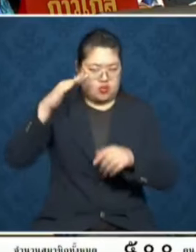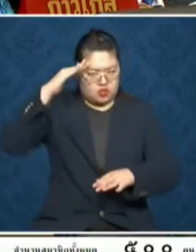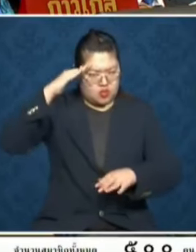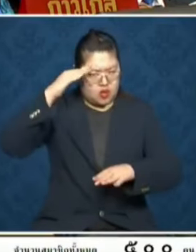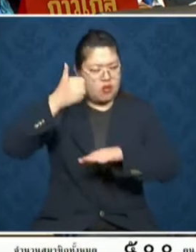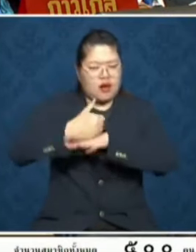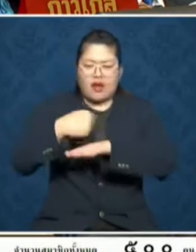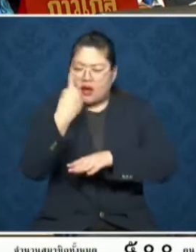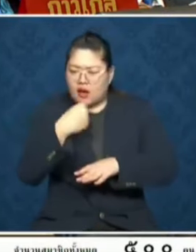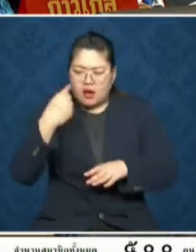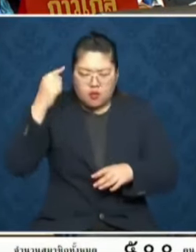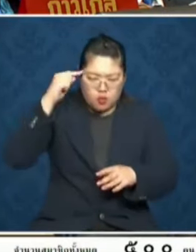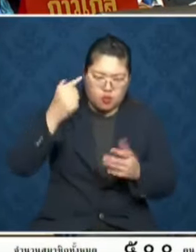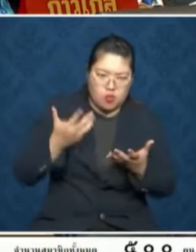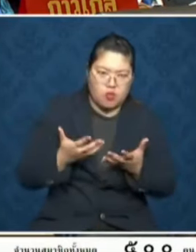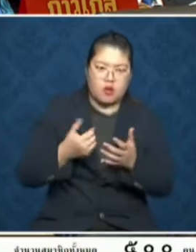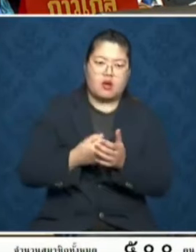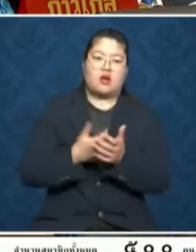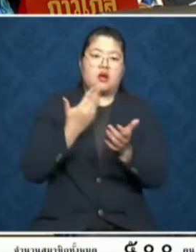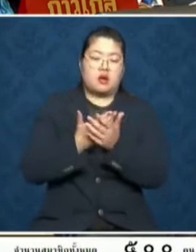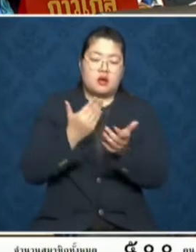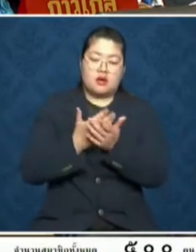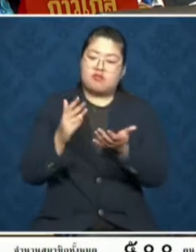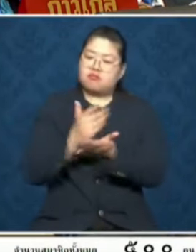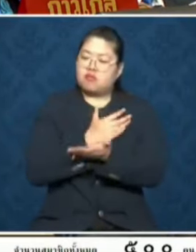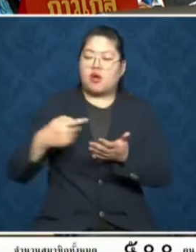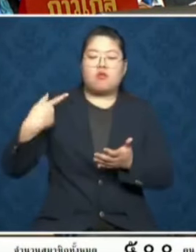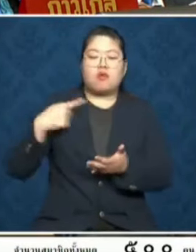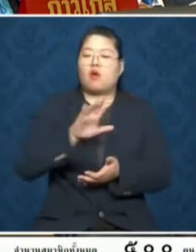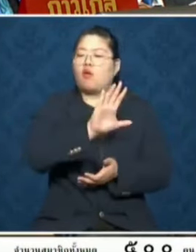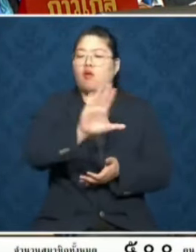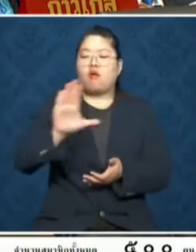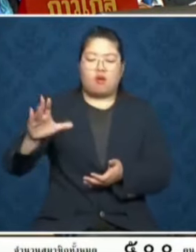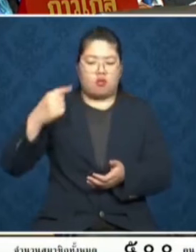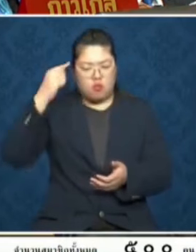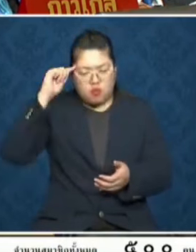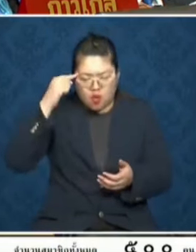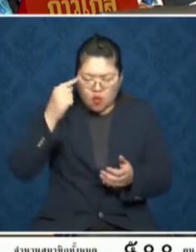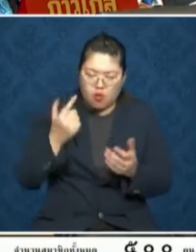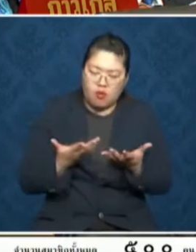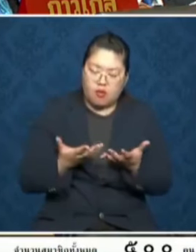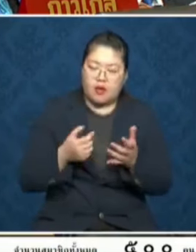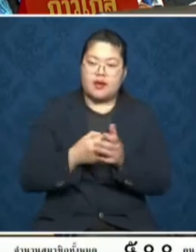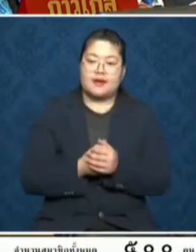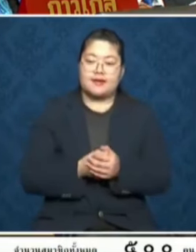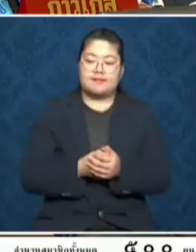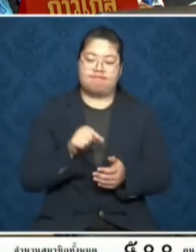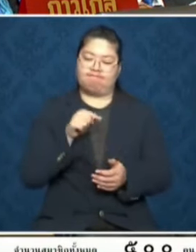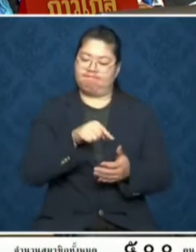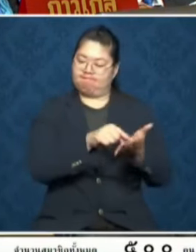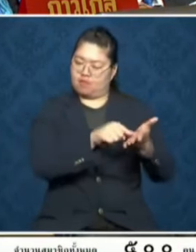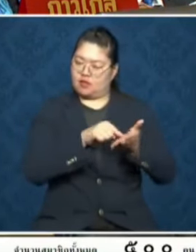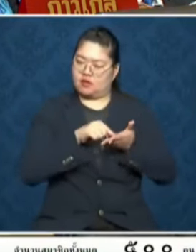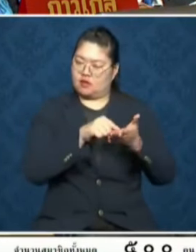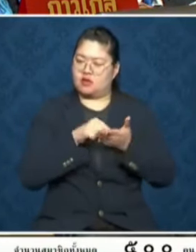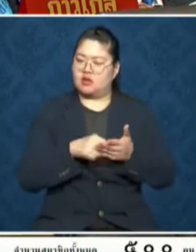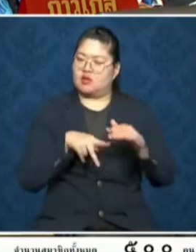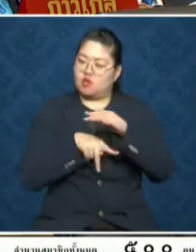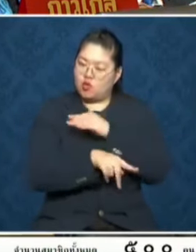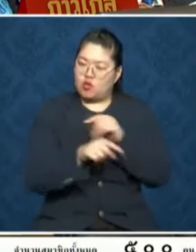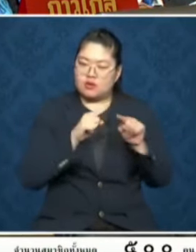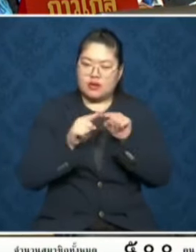ใครรู้มีการจัดแบ่งผลประโยชน์ให้แก่นายทหารระดับใดบ้างก็ไม่มีใครทราบแล้วเรื่องนี้มีการร้องเรียนทุจริตเรื่อง